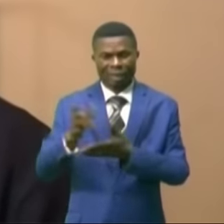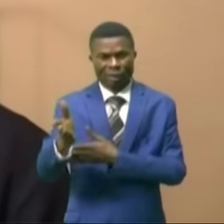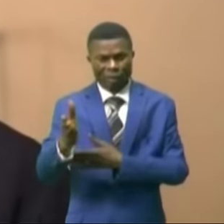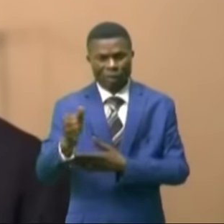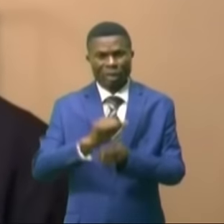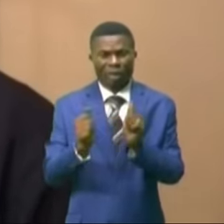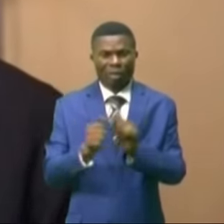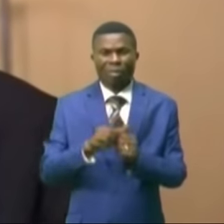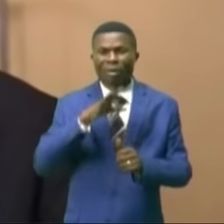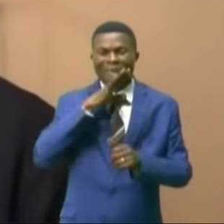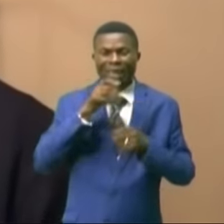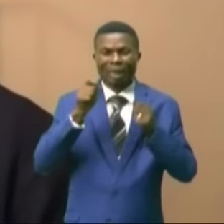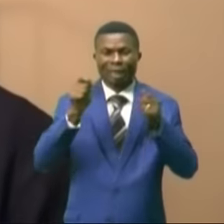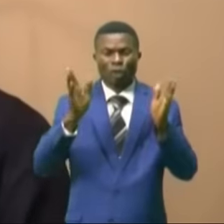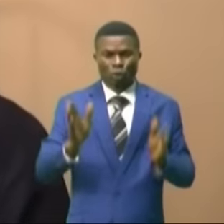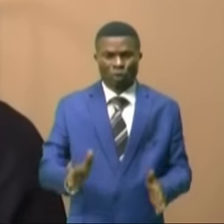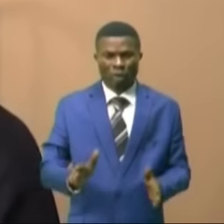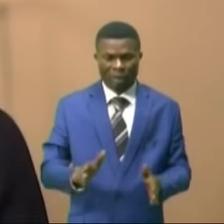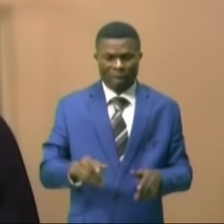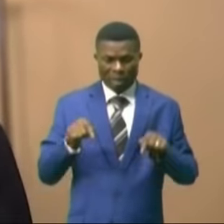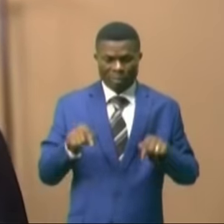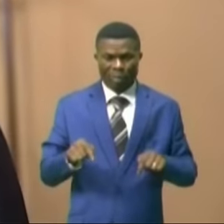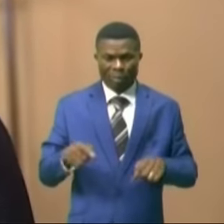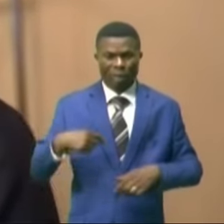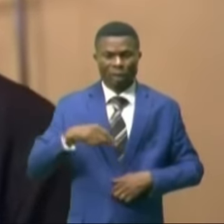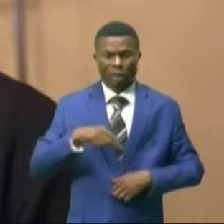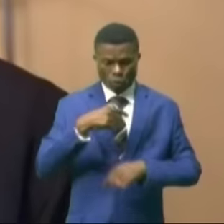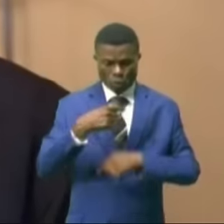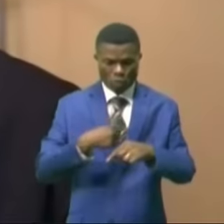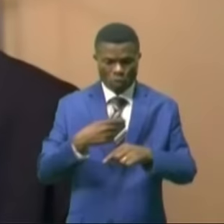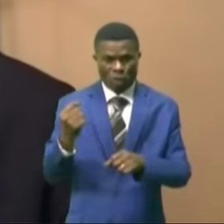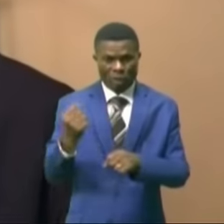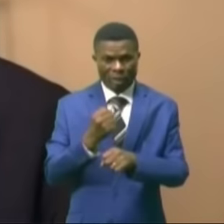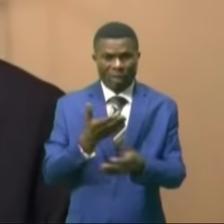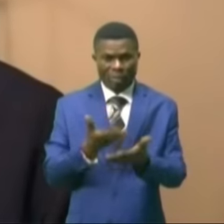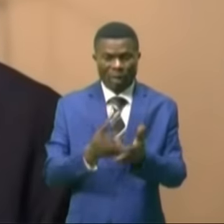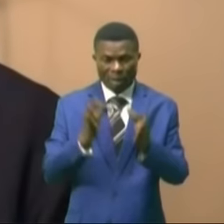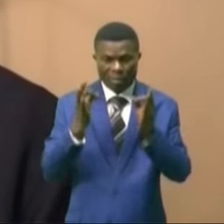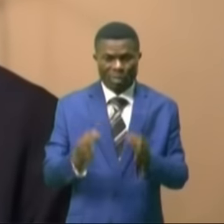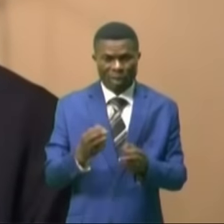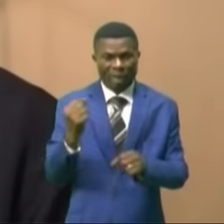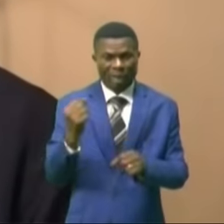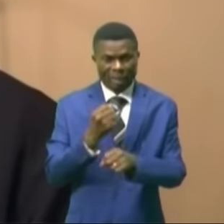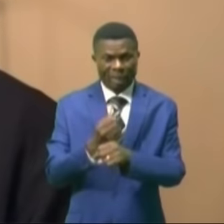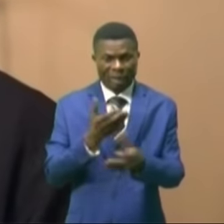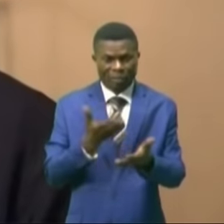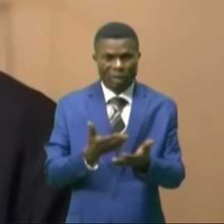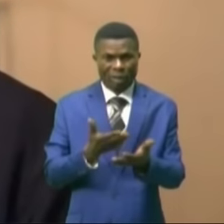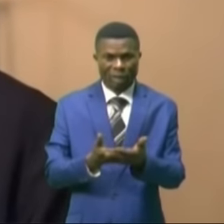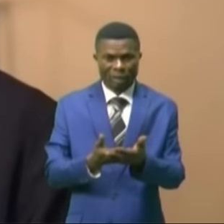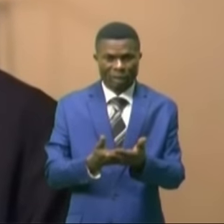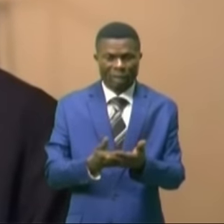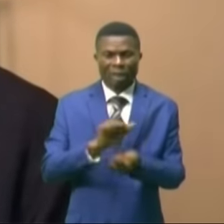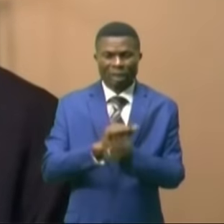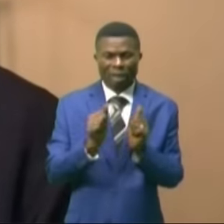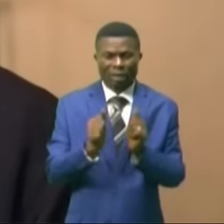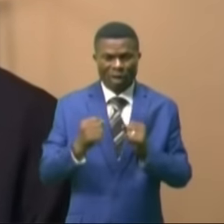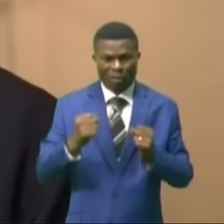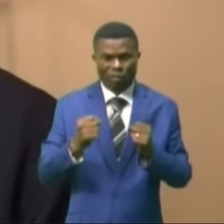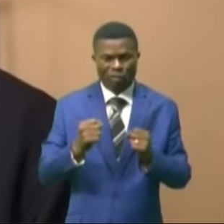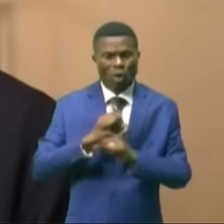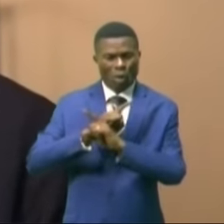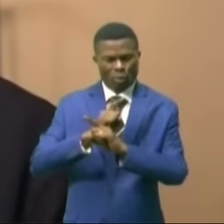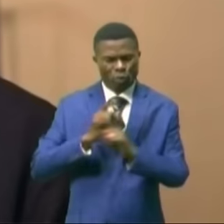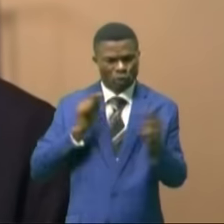salubrité médiatique. Et à ces jours, nous avons plus ou moins commencé ces processus, mais ces processus doivent être consolidés. Et pour qu'on y